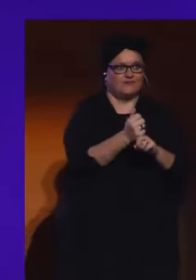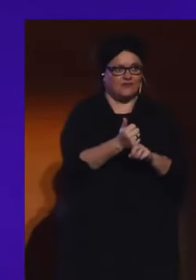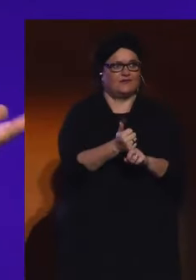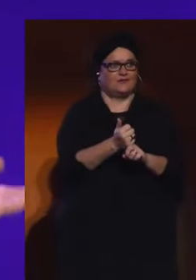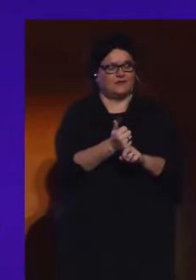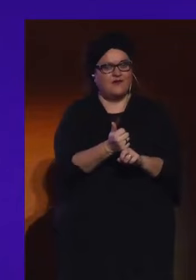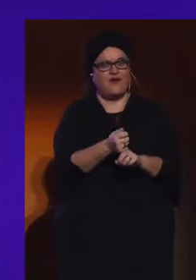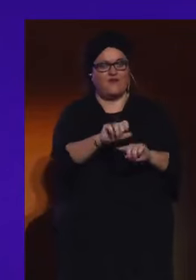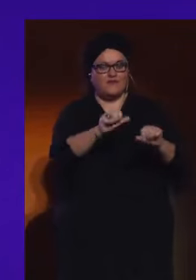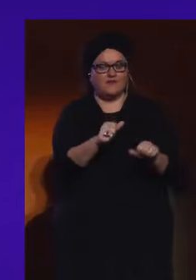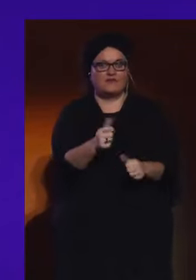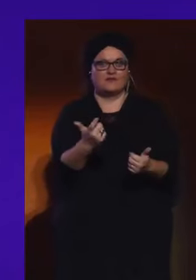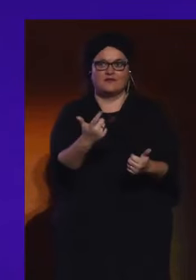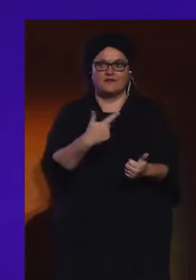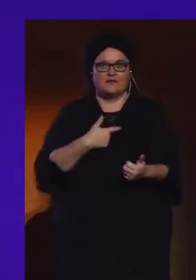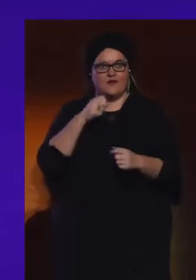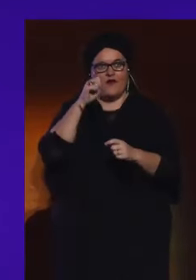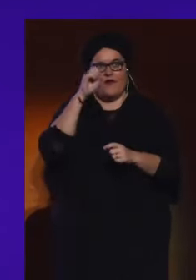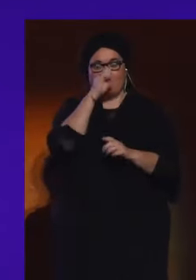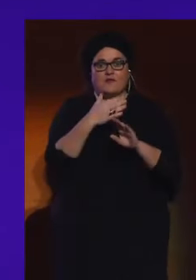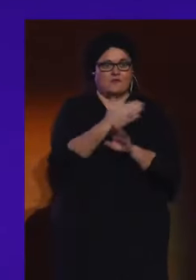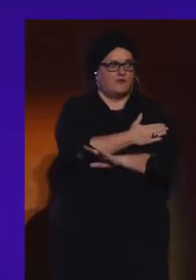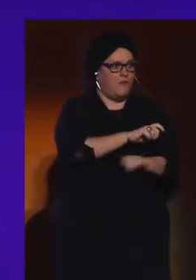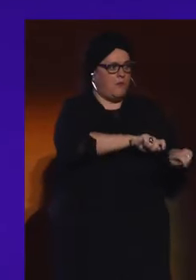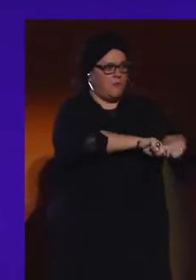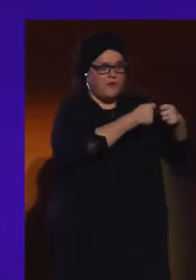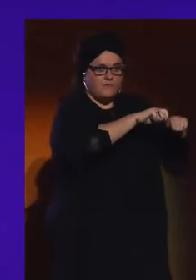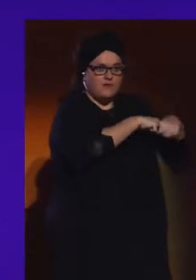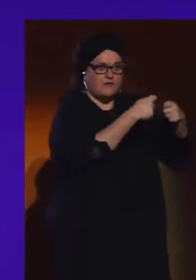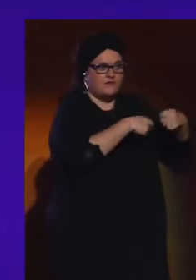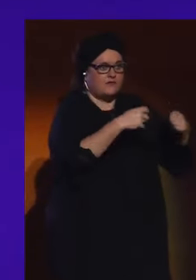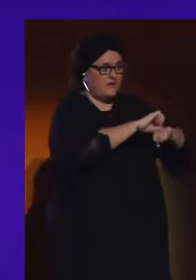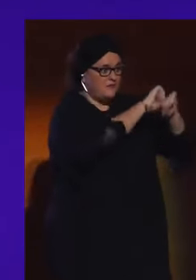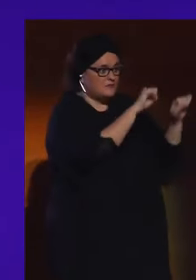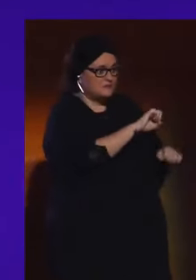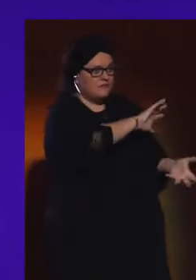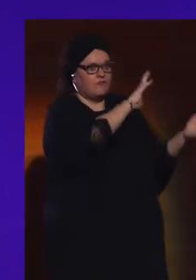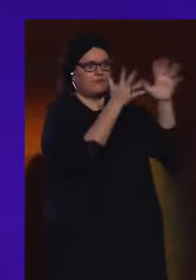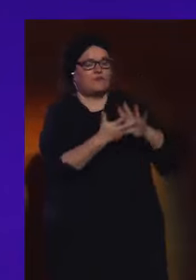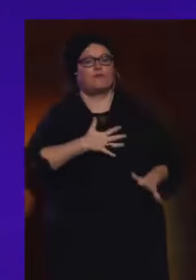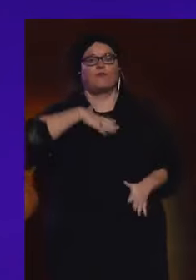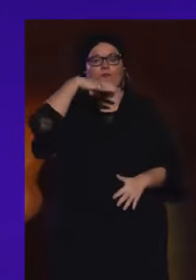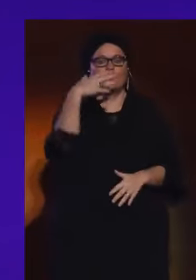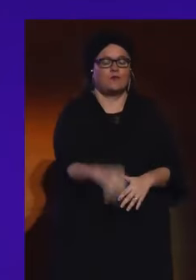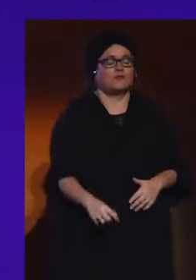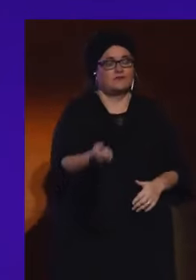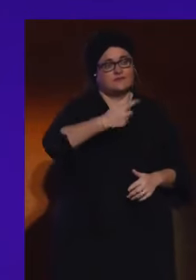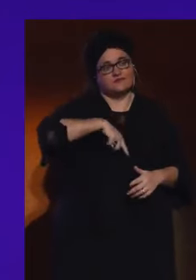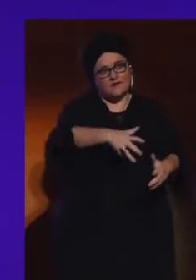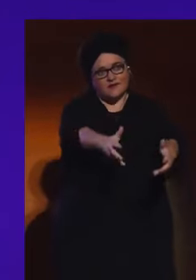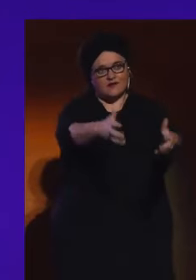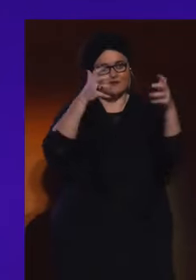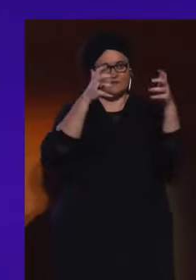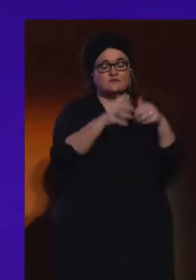gainera. Aurreikuspen guztiak hautsi genituen, ezinezkoa, posible egin genuen, eta irabazi egin